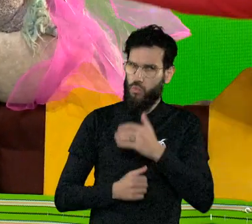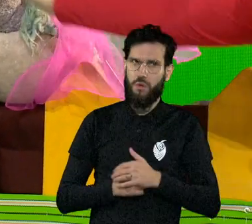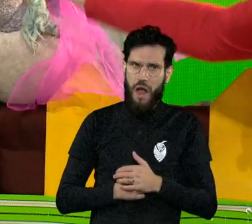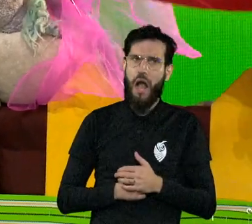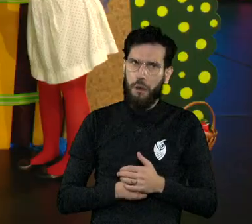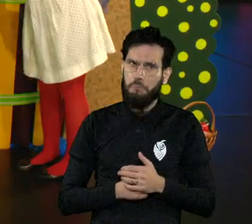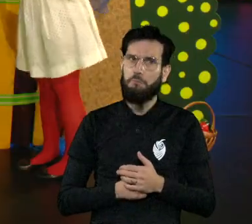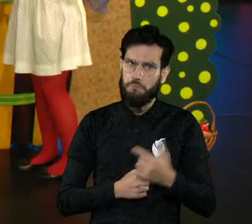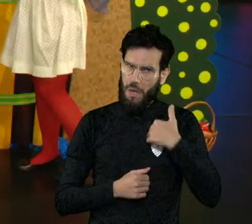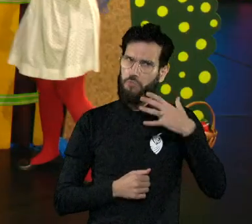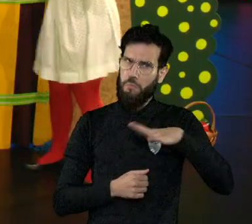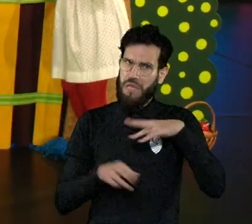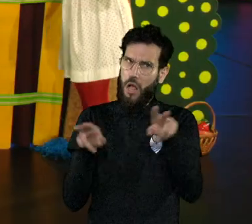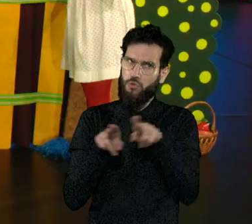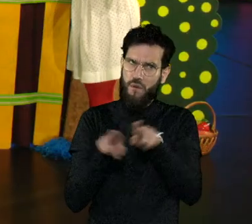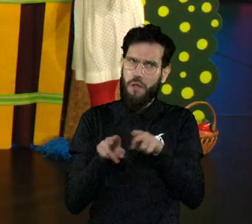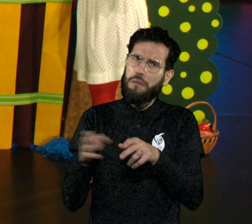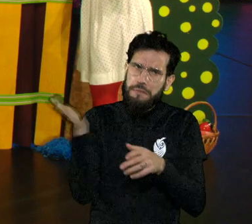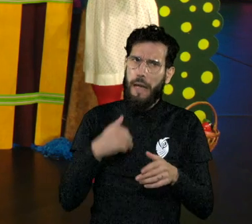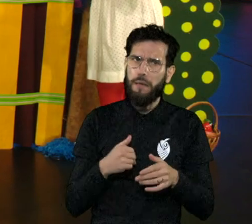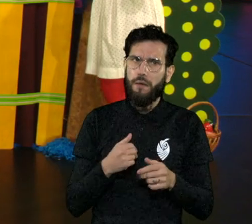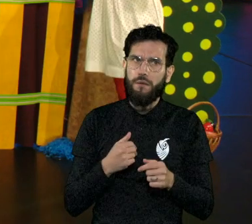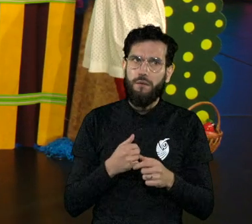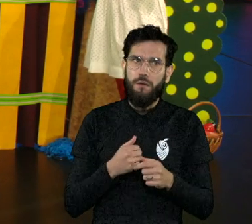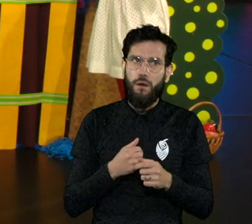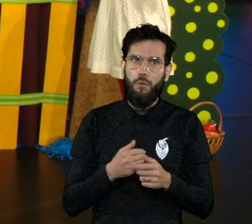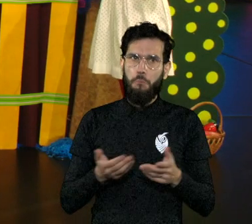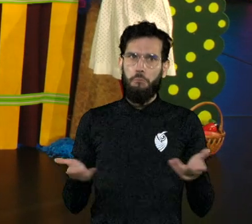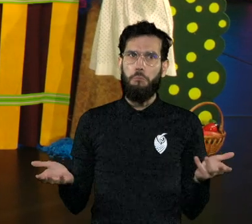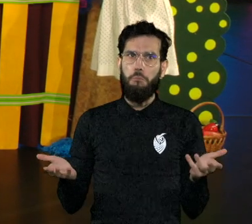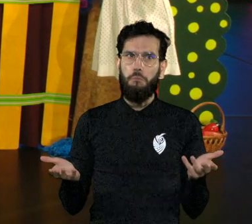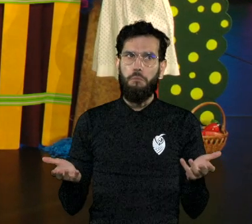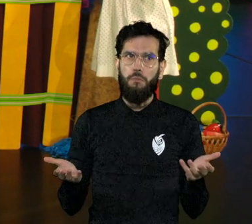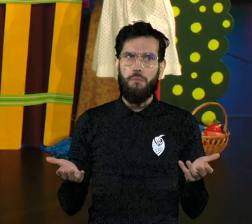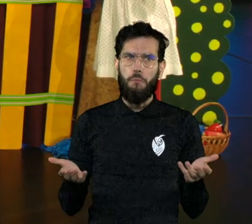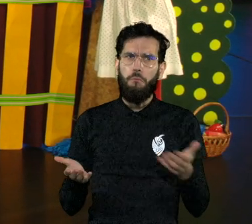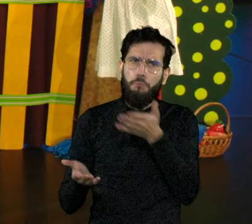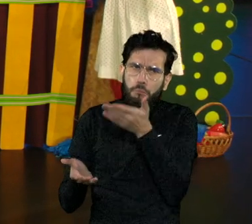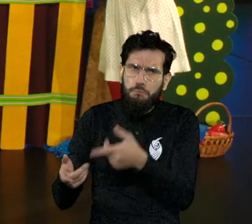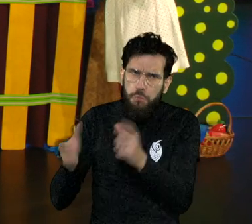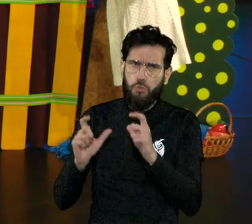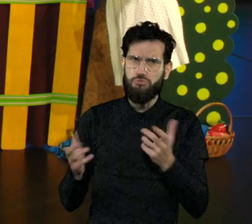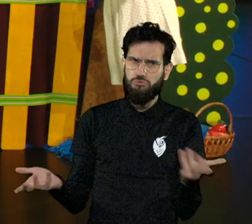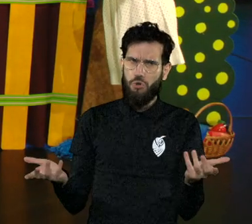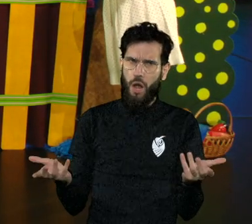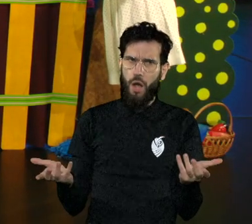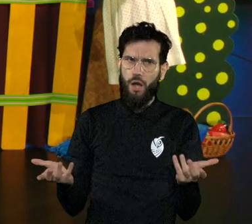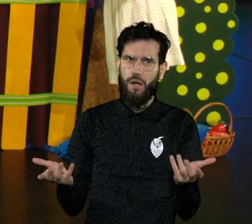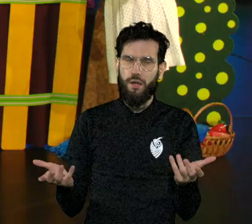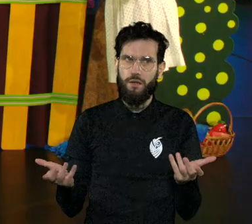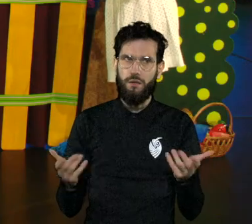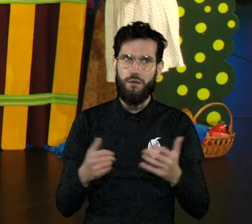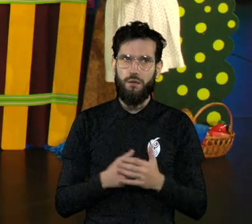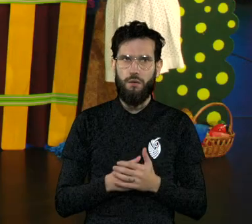ja by som takú chcela. Daj, Murko, daj. Ale... Čo? Murko, veď mi ju požičaj. Nebuď taký.